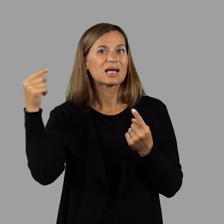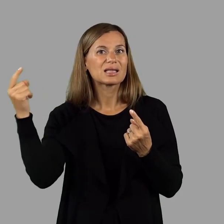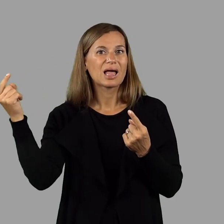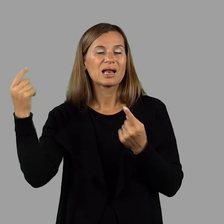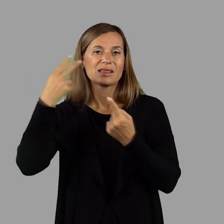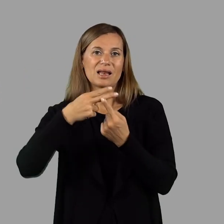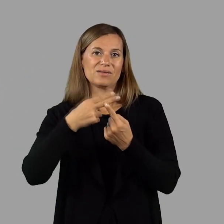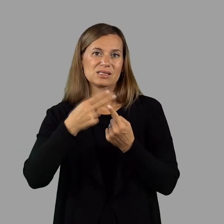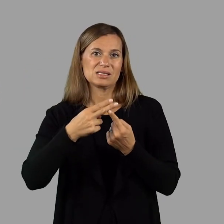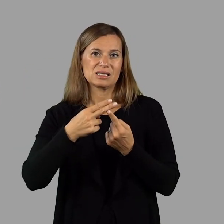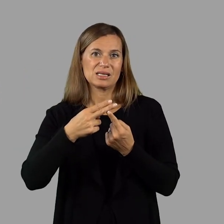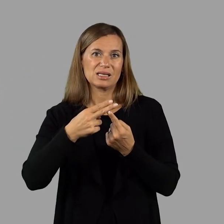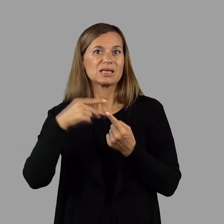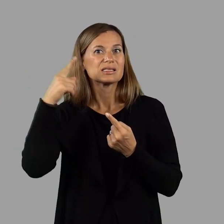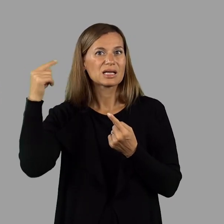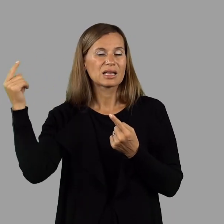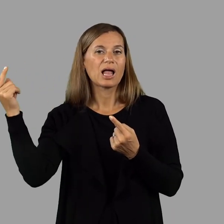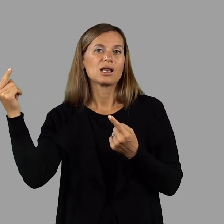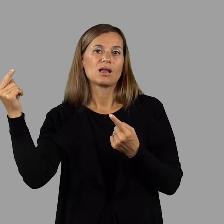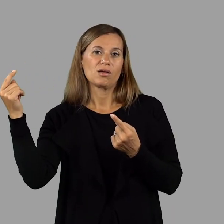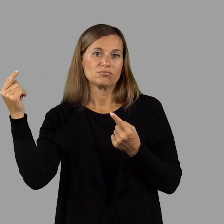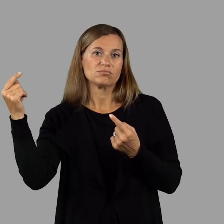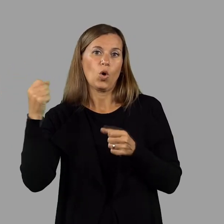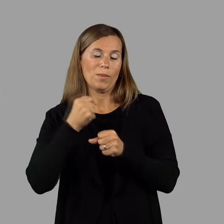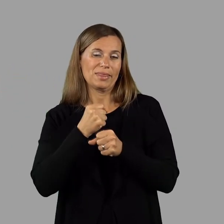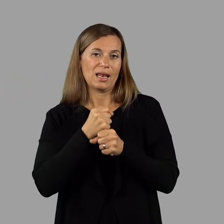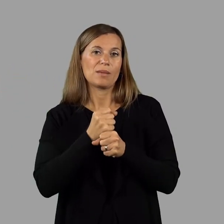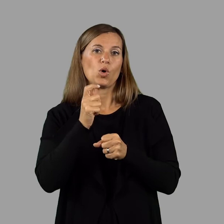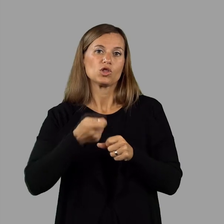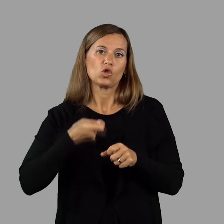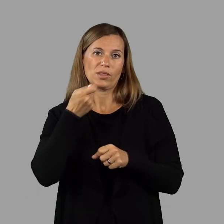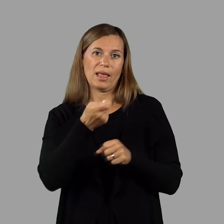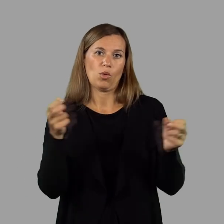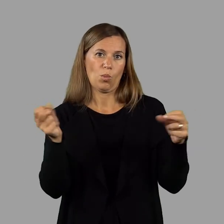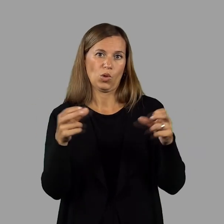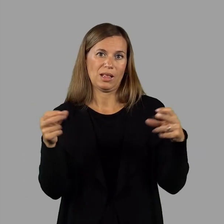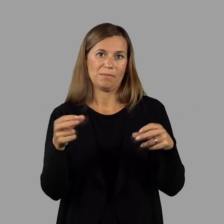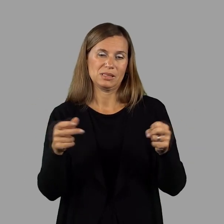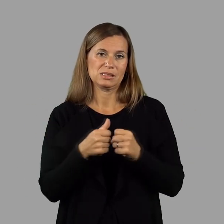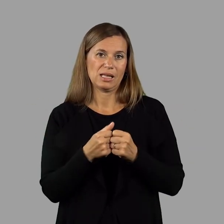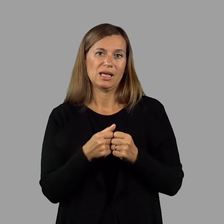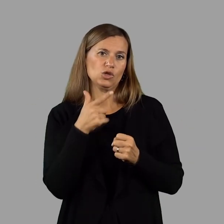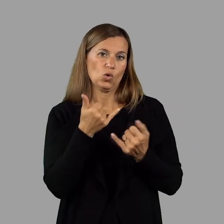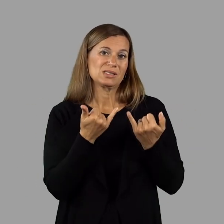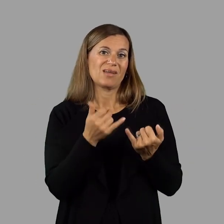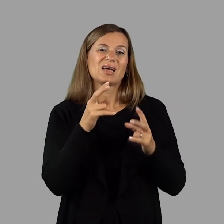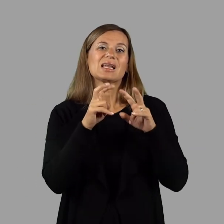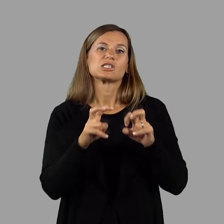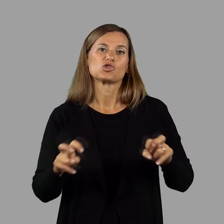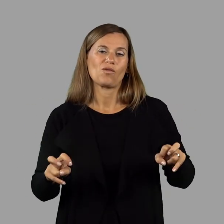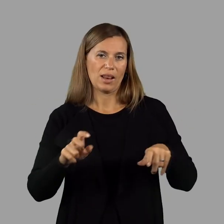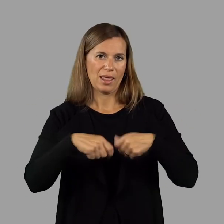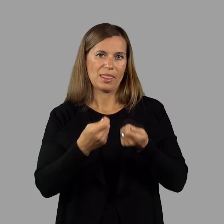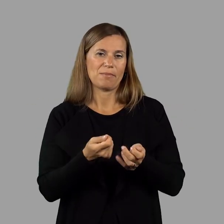signal televizijski obdelamo in mu dodamo podnapise. In kot rečeno, je zgolj v